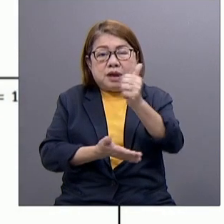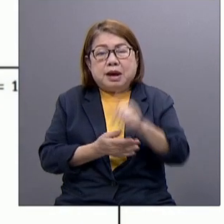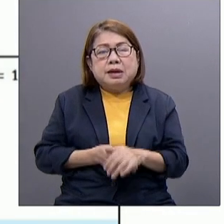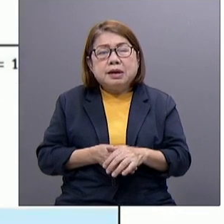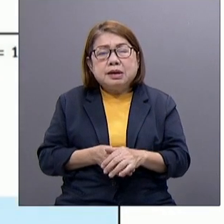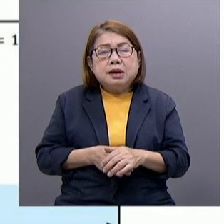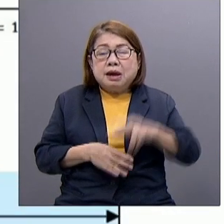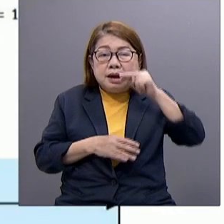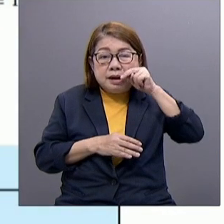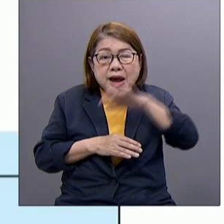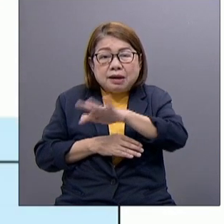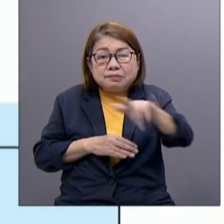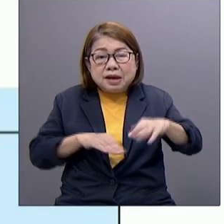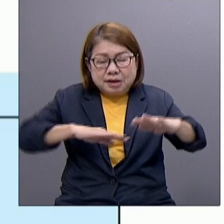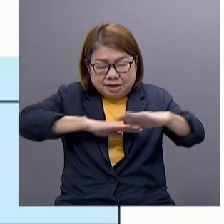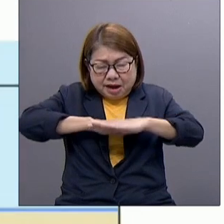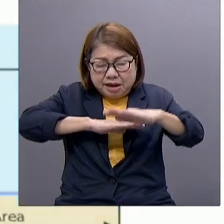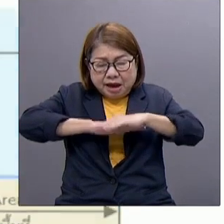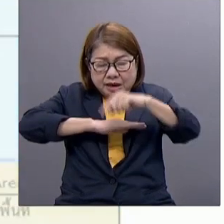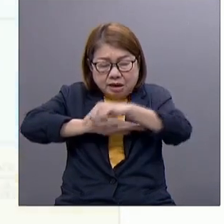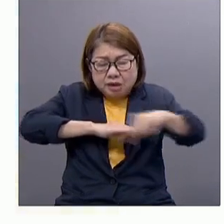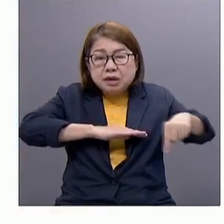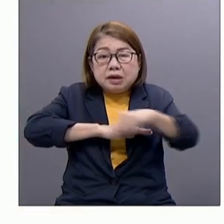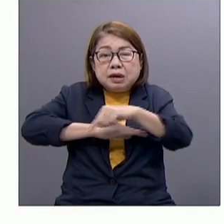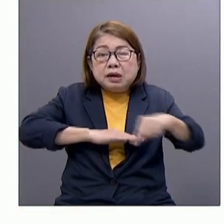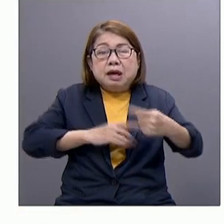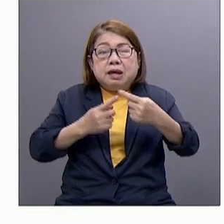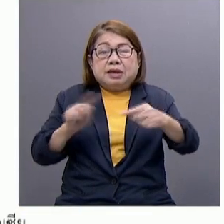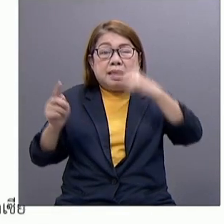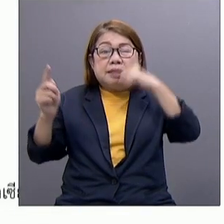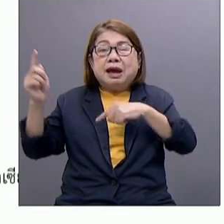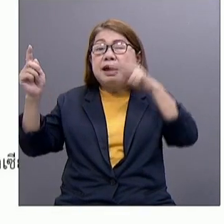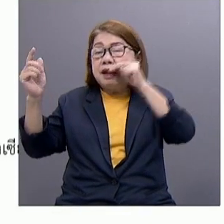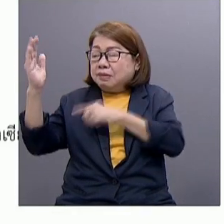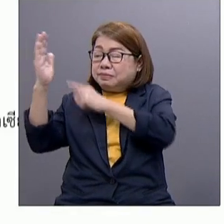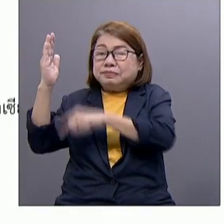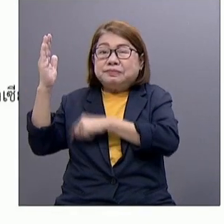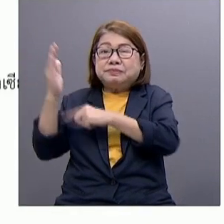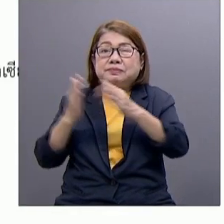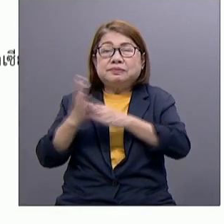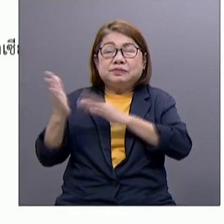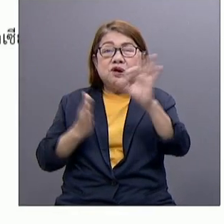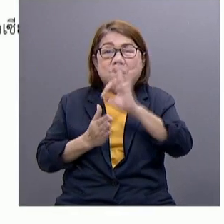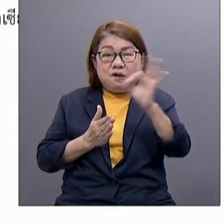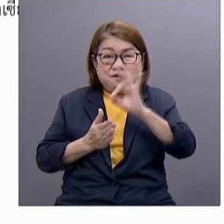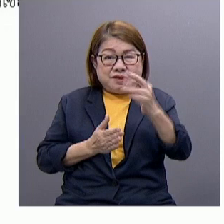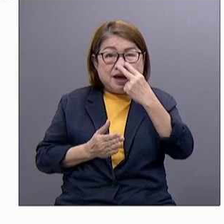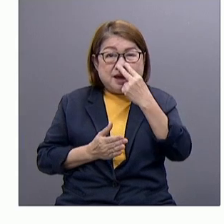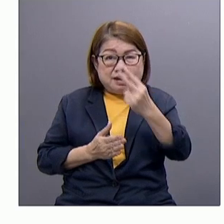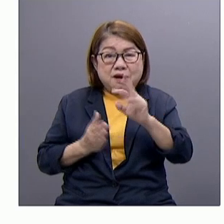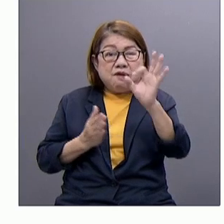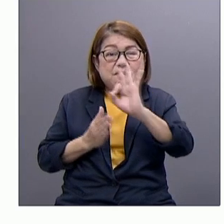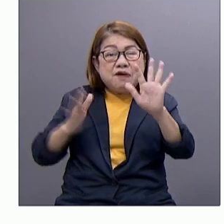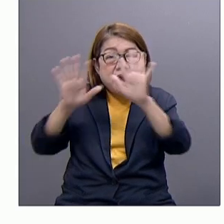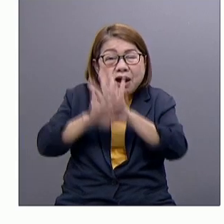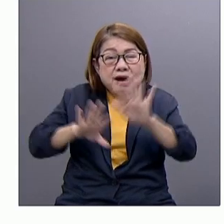บริเวณไหล่ทวีปค่ะซึ่งในฝั่งอ่าวไทยเนี่ยจะเป็นสีฟ้าอ่อนที่ดิฉันนำมาให้คุณผู้ชมได้ชมกันนะ